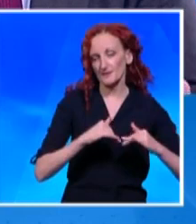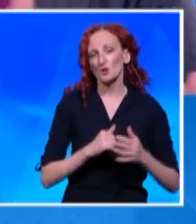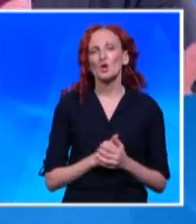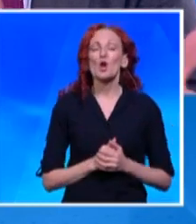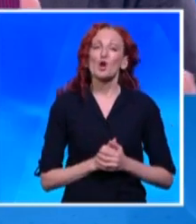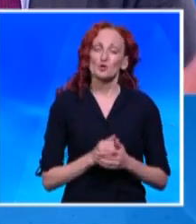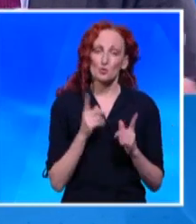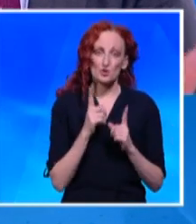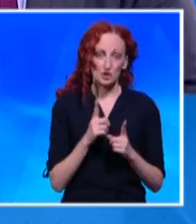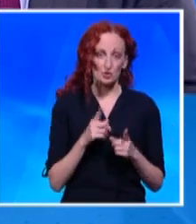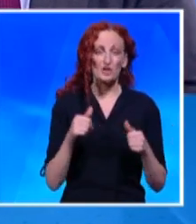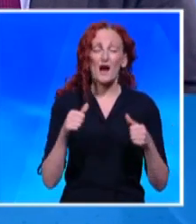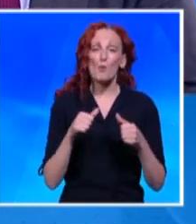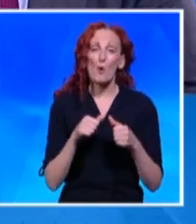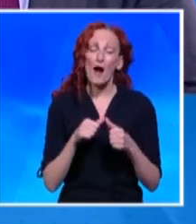ландшафти, на